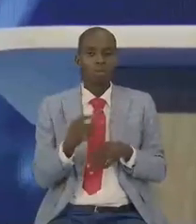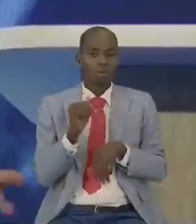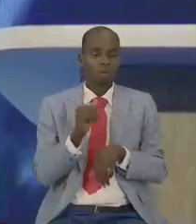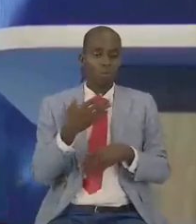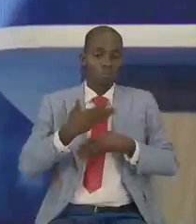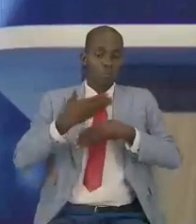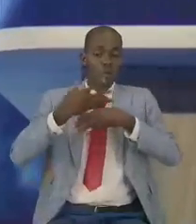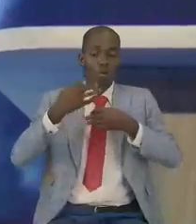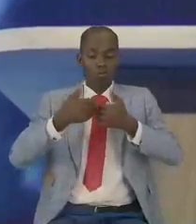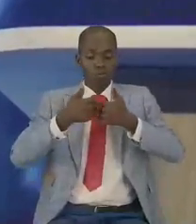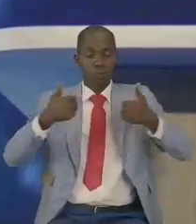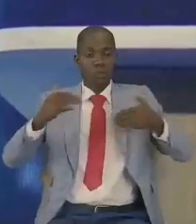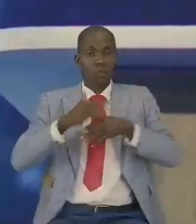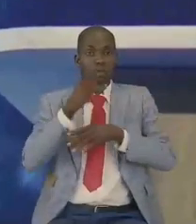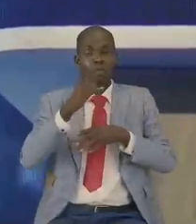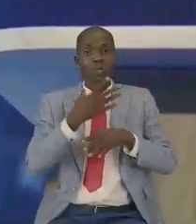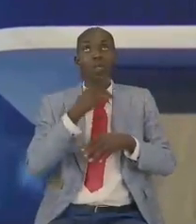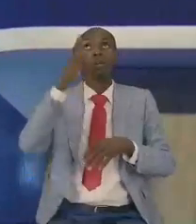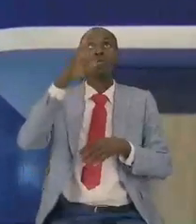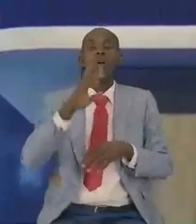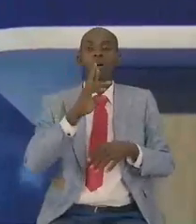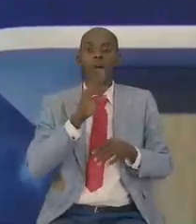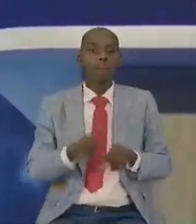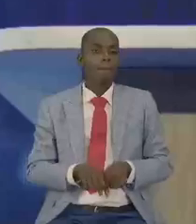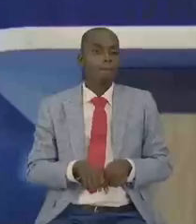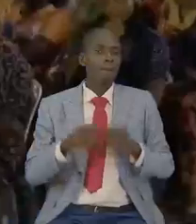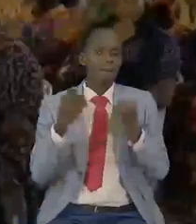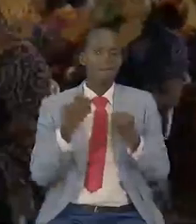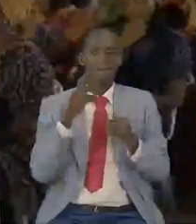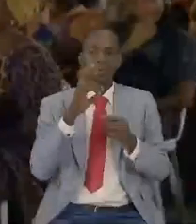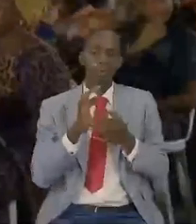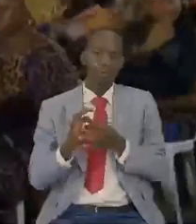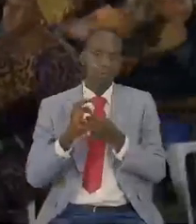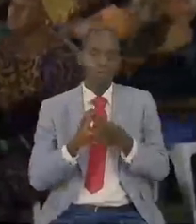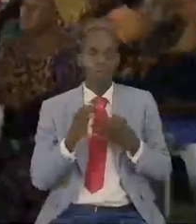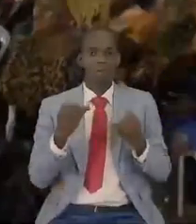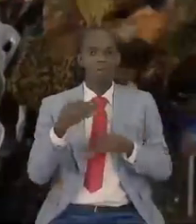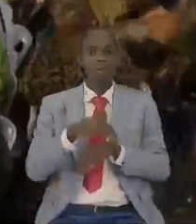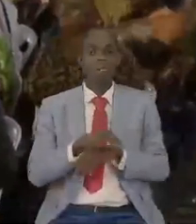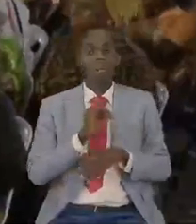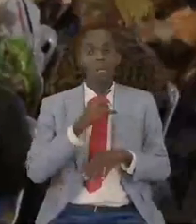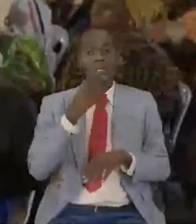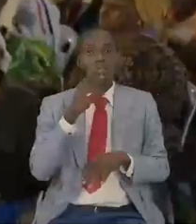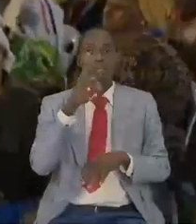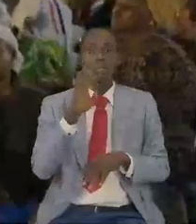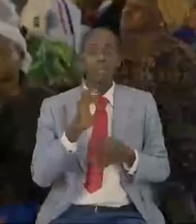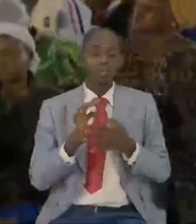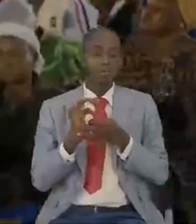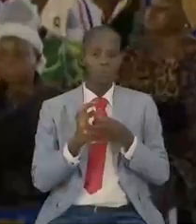tout le mur de séparation entre toi et Dieu est brisé. La réconciliation ce soir. J'ai dit réconciliation ce soir.